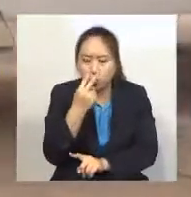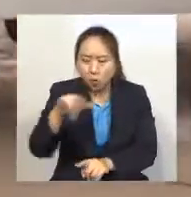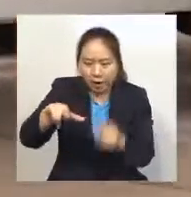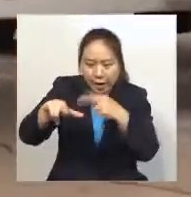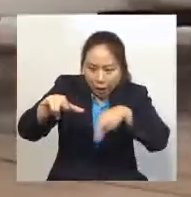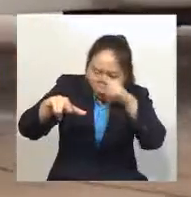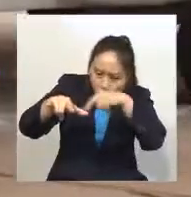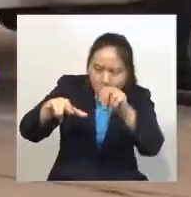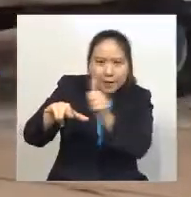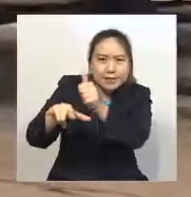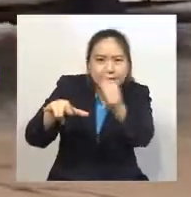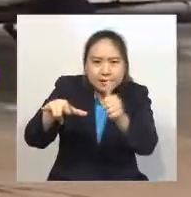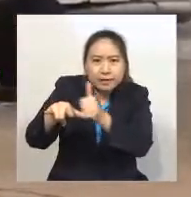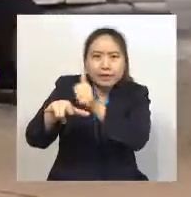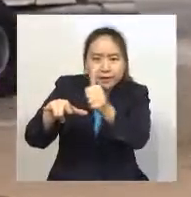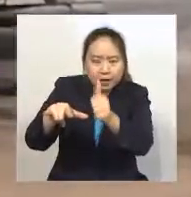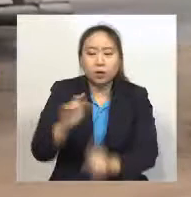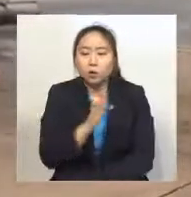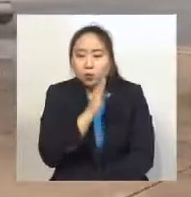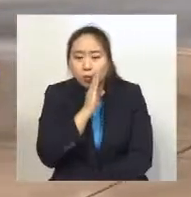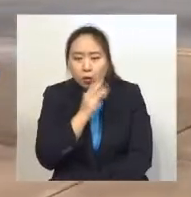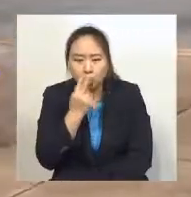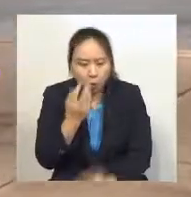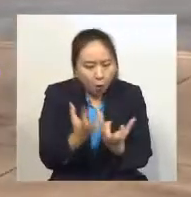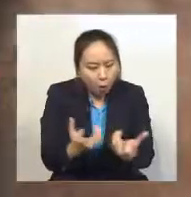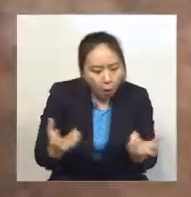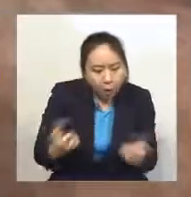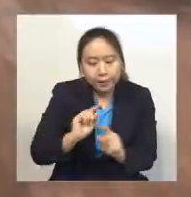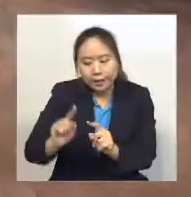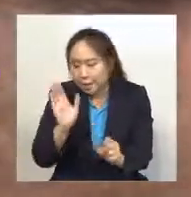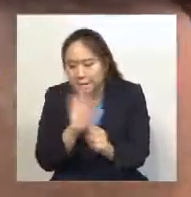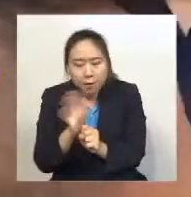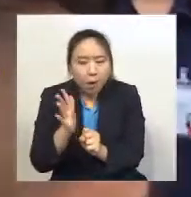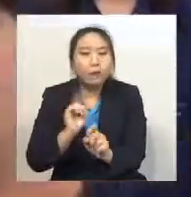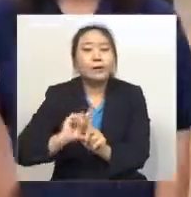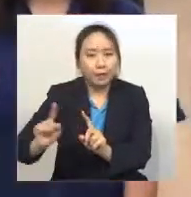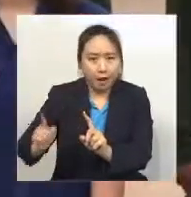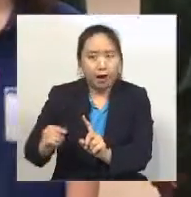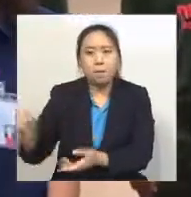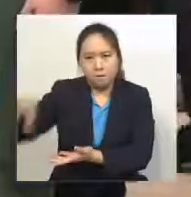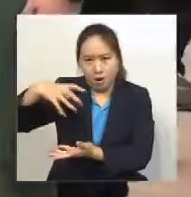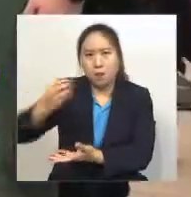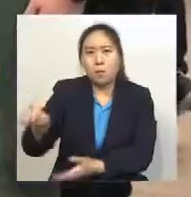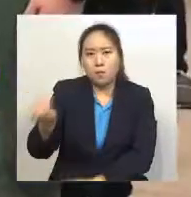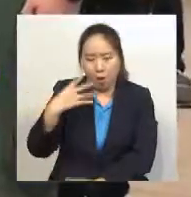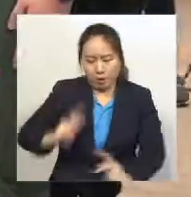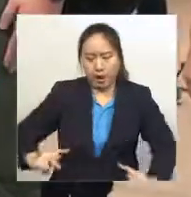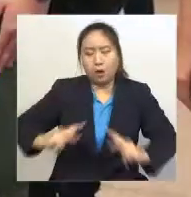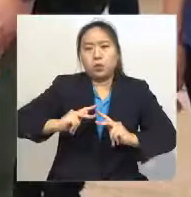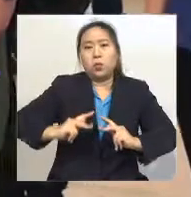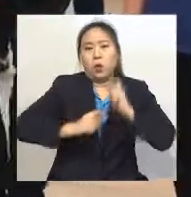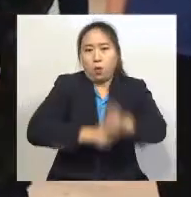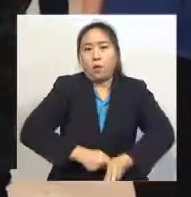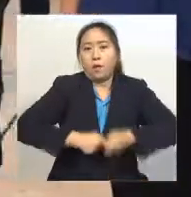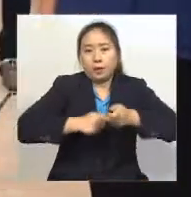านให้มีความปลอดภัยอีกทั้งหากยังขาดเรื่องของเครื่องมือเครื่องอุปกรณ์ใดๆเนี่ยก็ขอให้รายงานมายังกระทรวงเกษตรและส